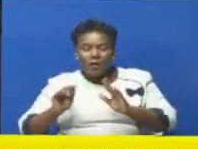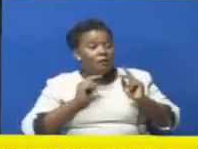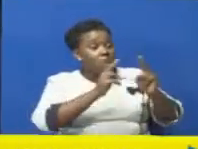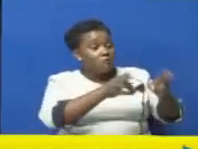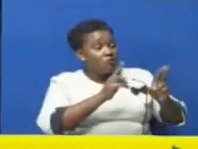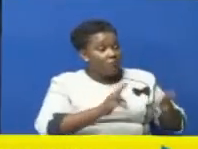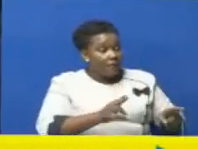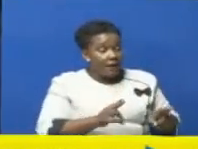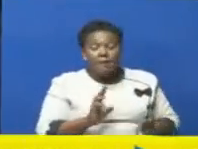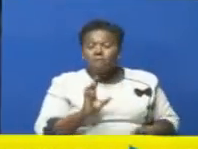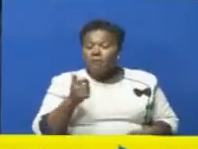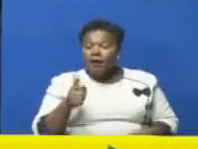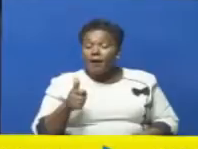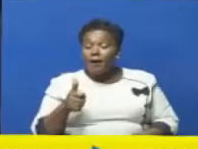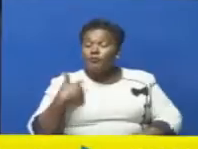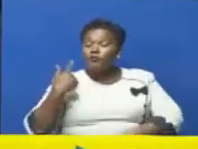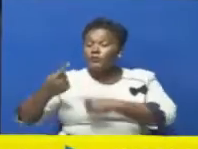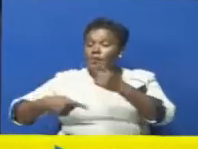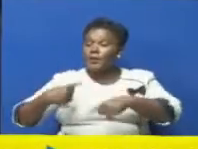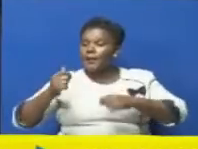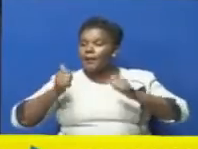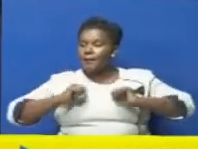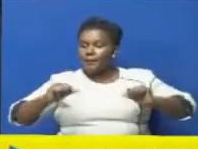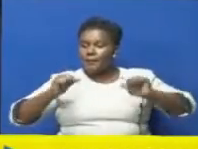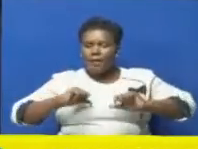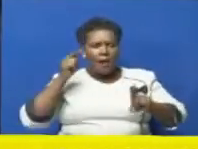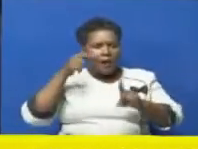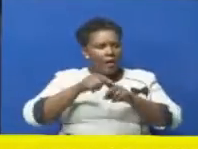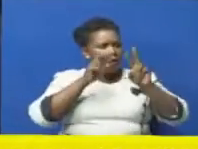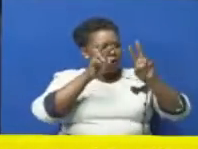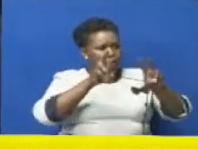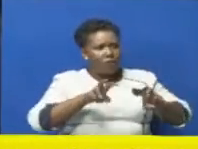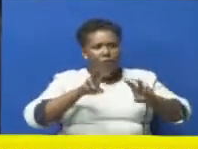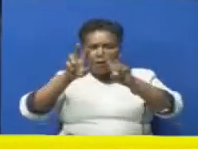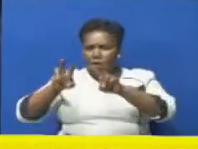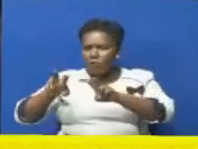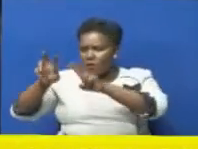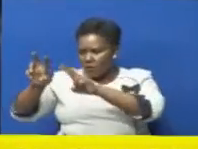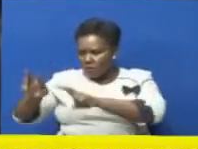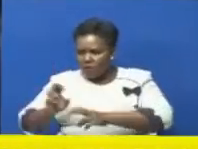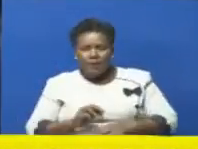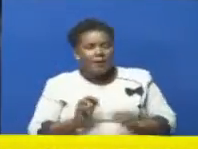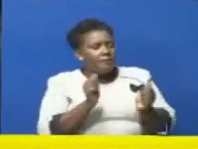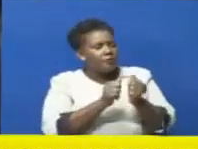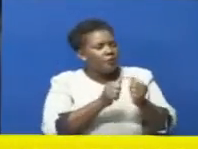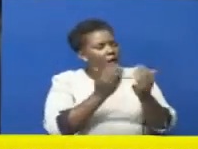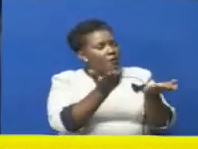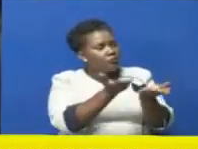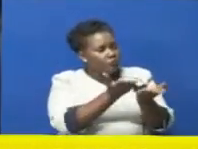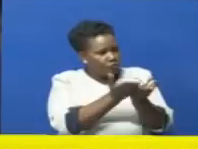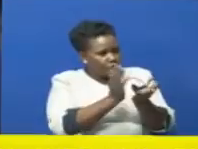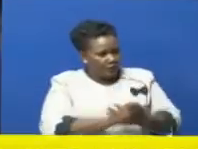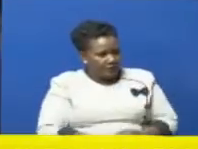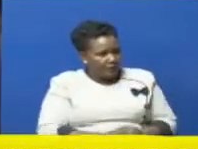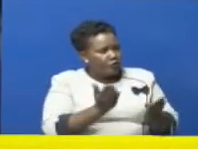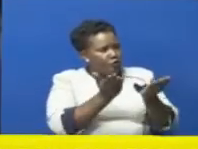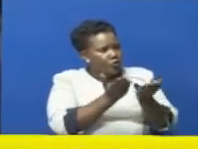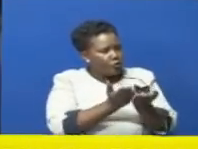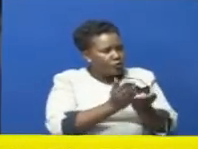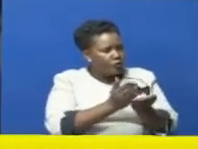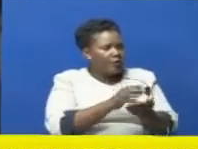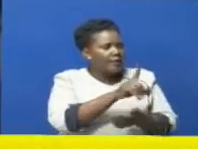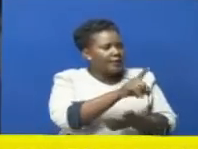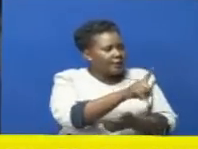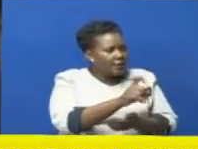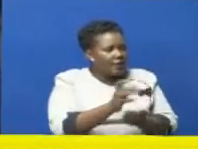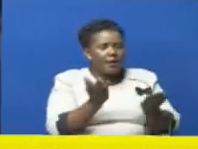na bado ziara zinaendelea juu ya masuala mbalimbali. Pia mashule katika upande wa elimu, mambo ya mashule, shule za awali, shule za msingi,